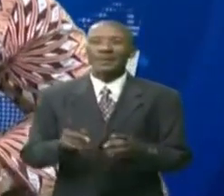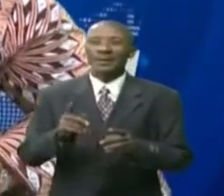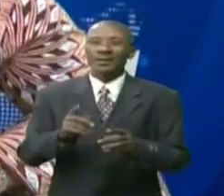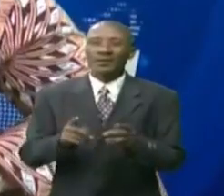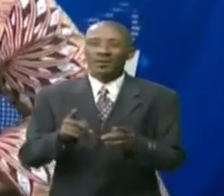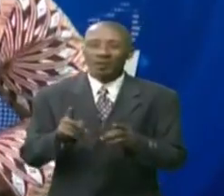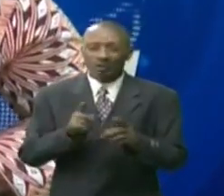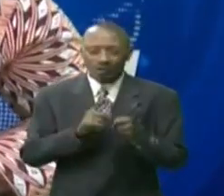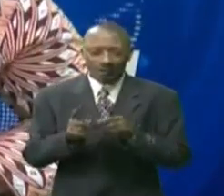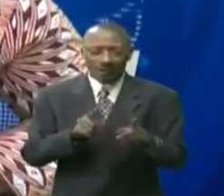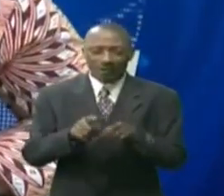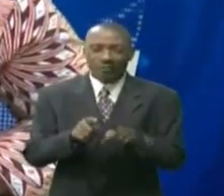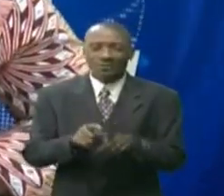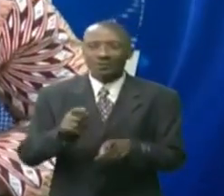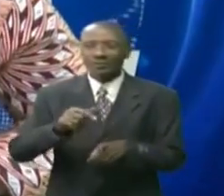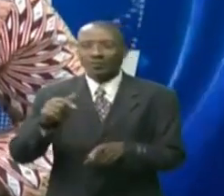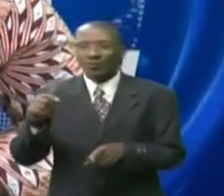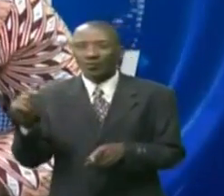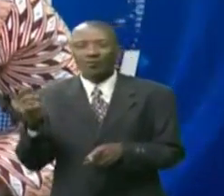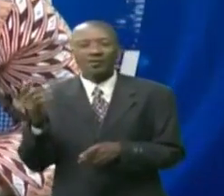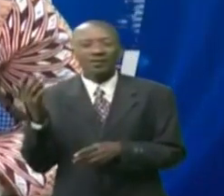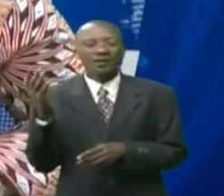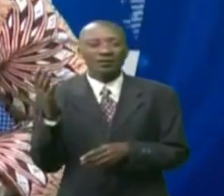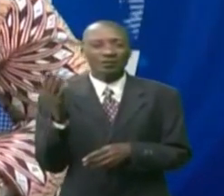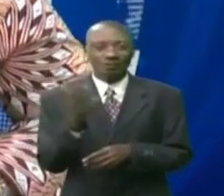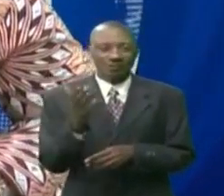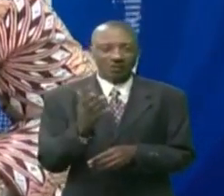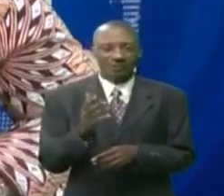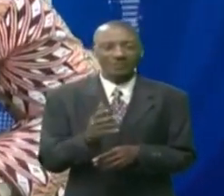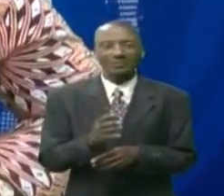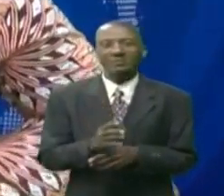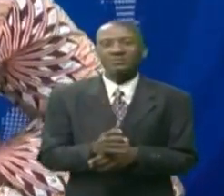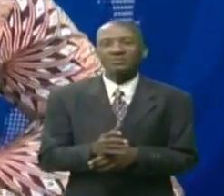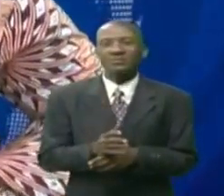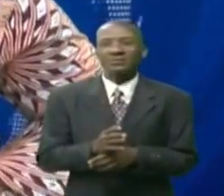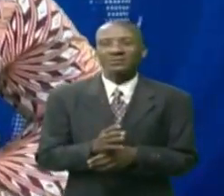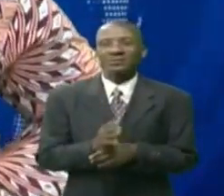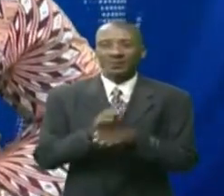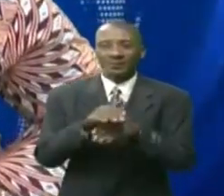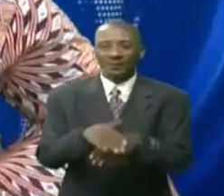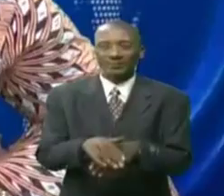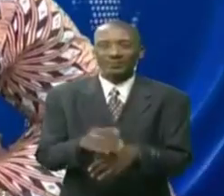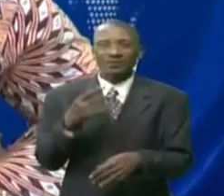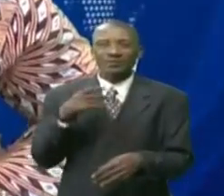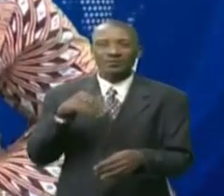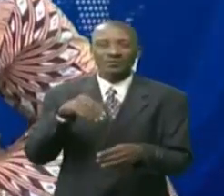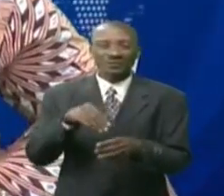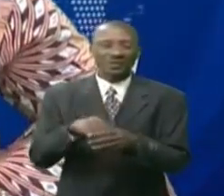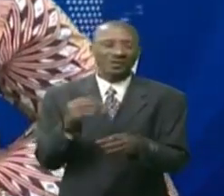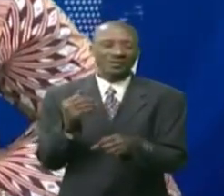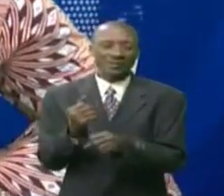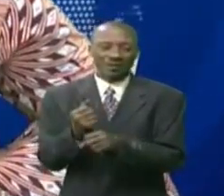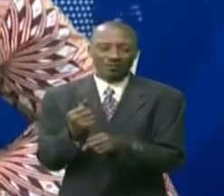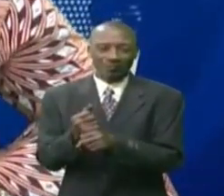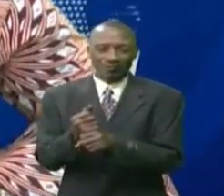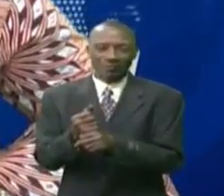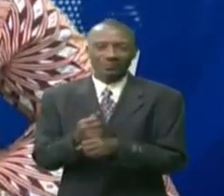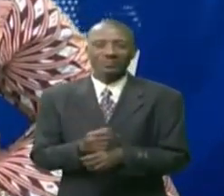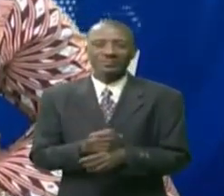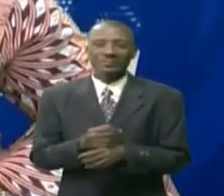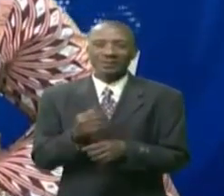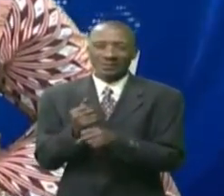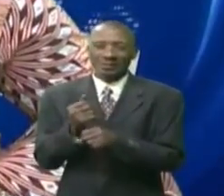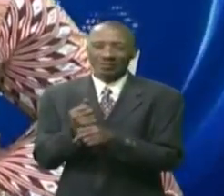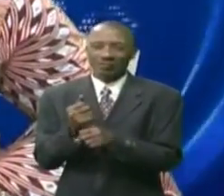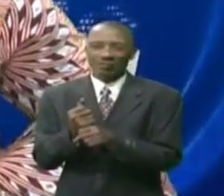justicières, judiciaires, domaniales et de participation des Gérard en sigle demande aux candidats à l'élection présidentielle de décembre 2023